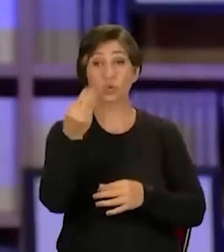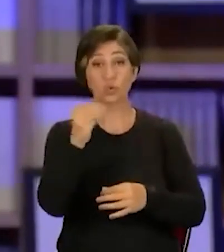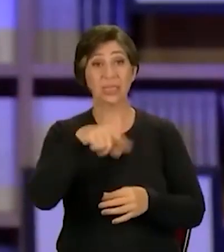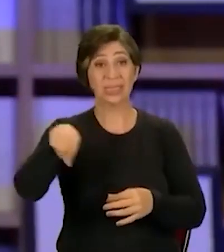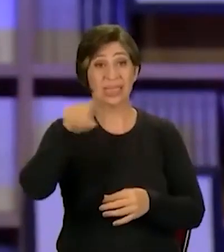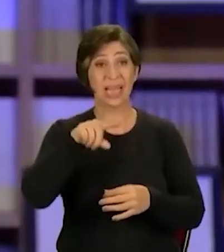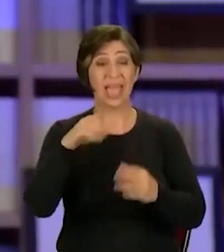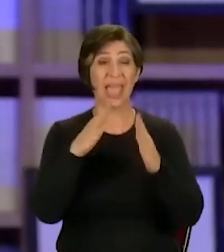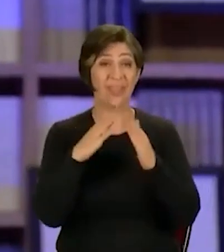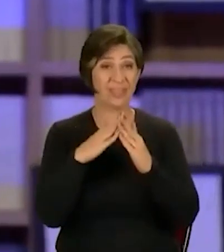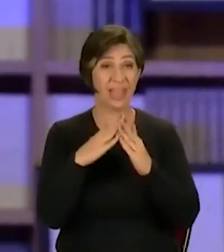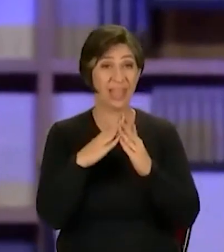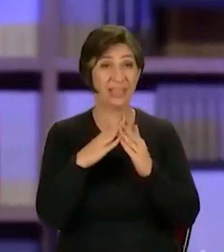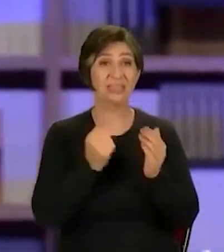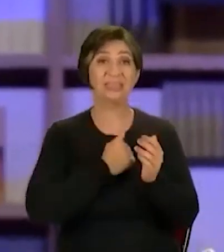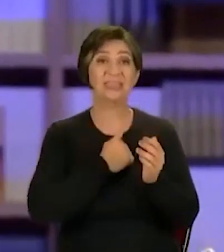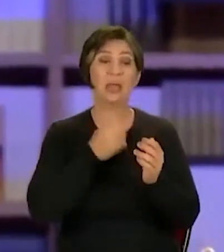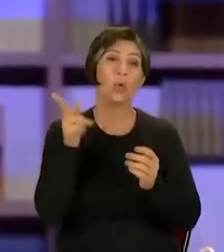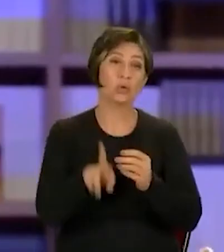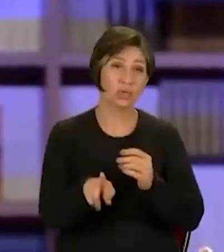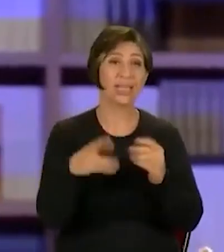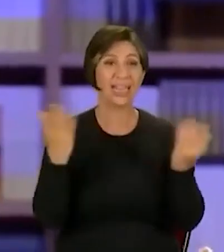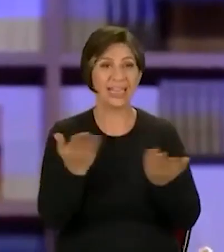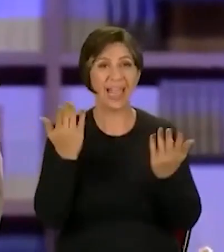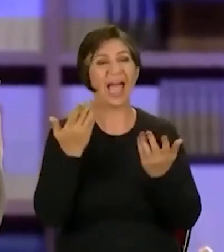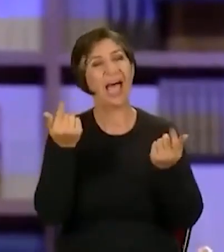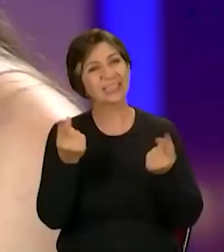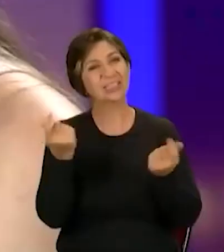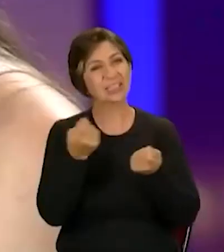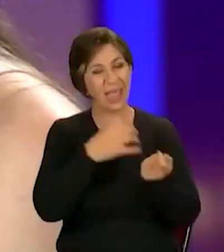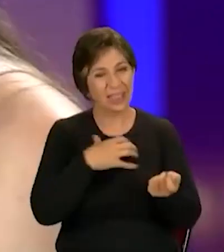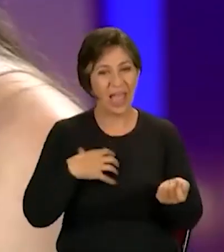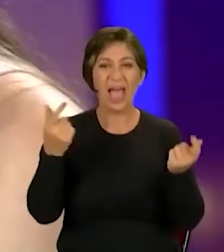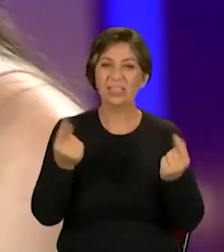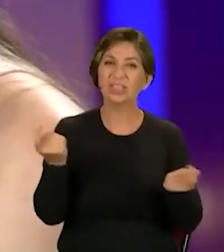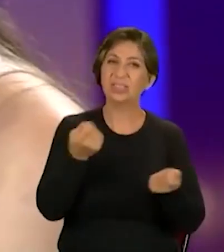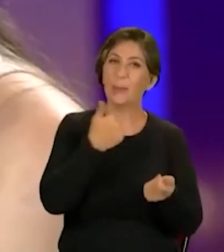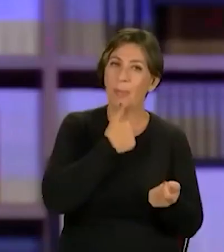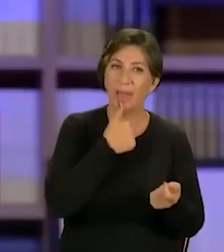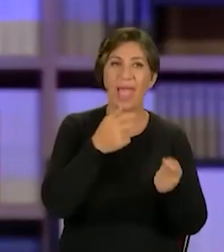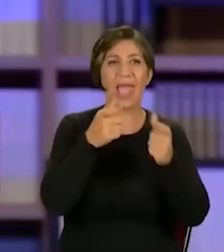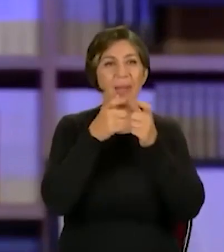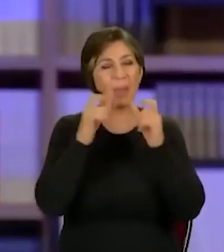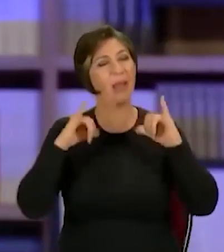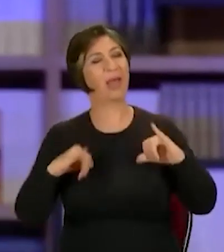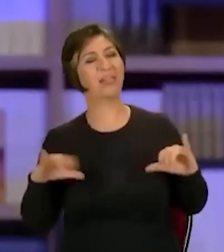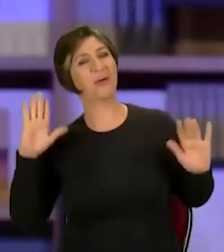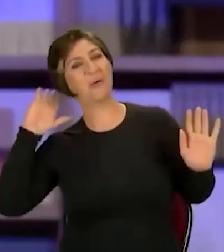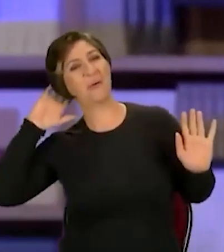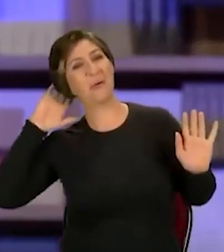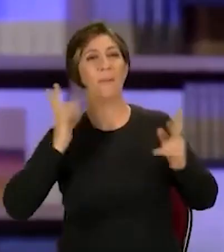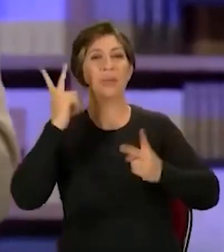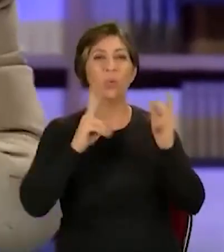da evde sıkıntıdan öleceklerine, az çalışan anne, az çalışan baba, ekmek elden su gölden ve